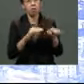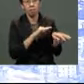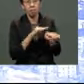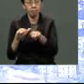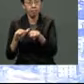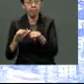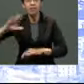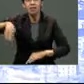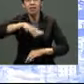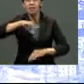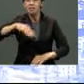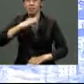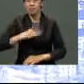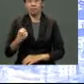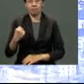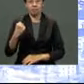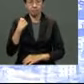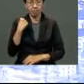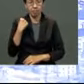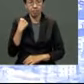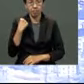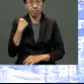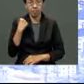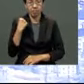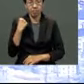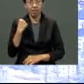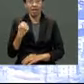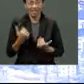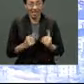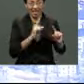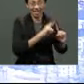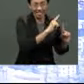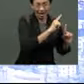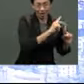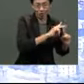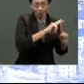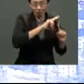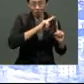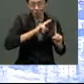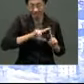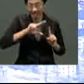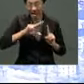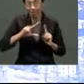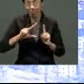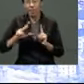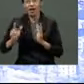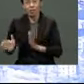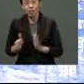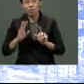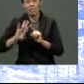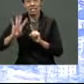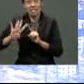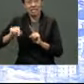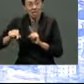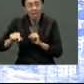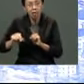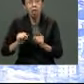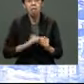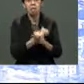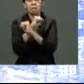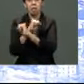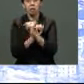จะมั่นใจได้ว่าการเข้าสู่มาตรการระยะที่4มาตรการผ่อนคลายระยะที่4นี้ปลอดภัยกันทั้งประเท